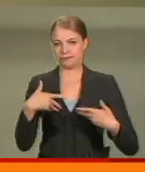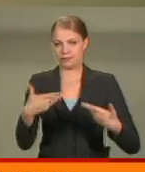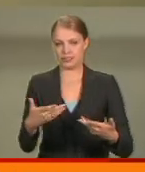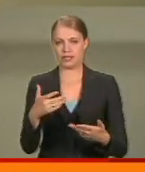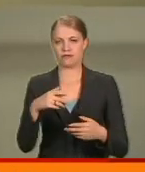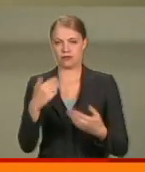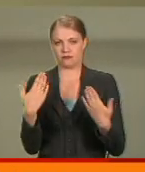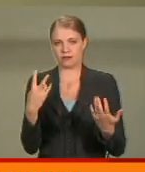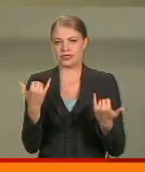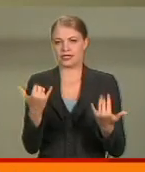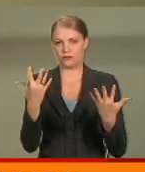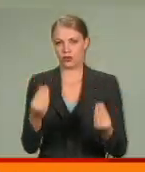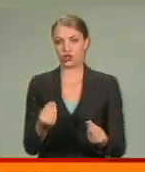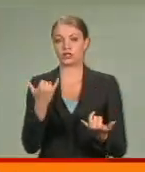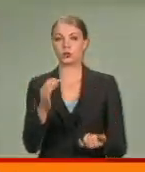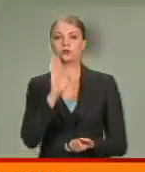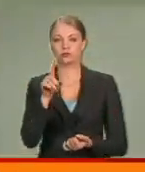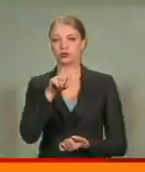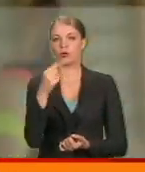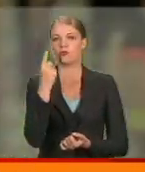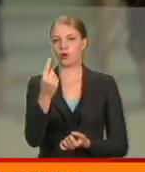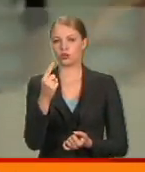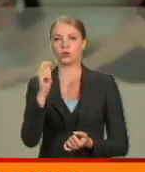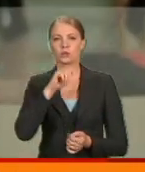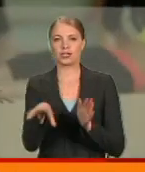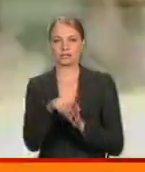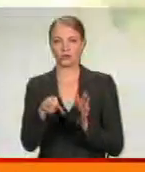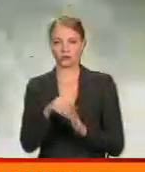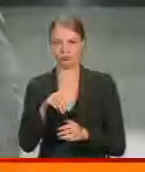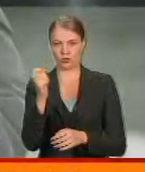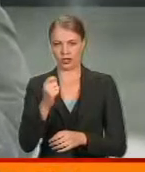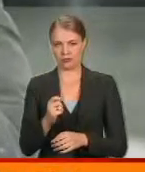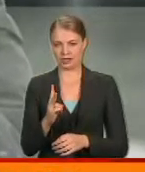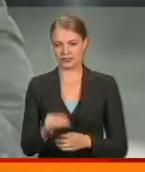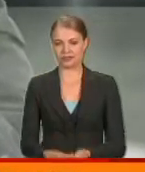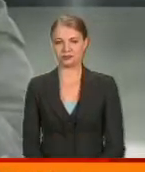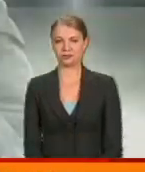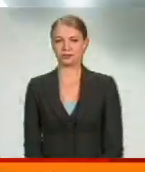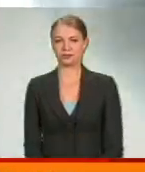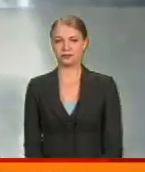на сегодняшний день. Нині Ганна номер один української збірної гімнастики.